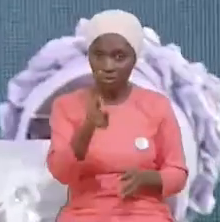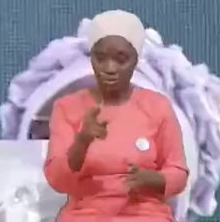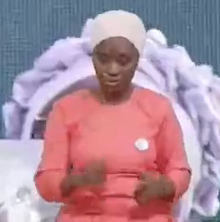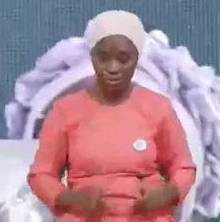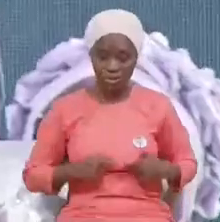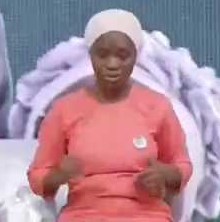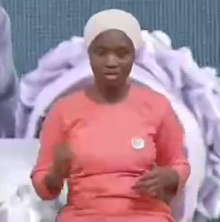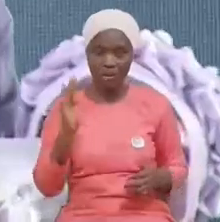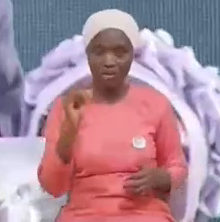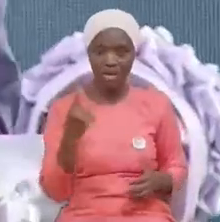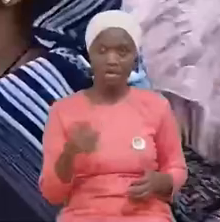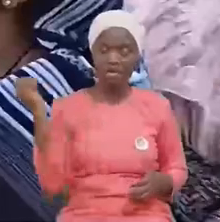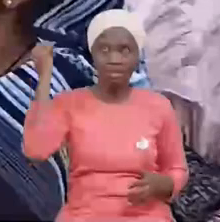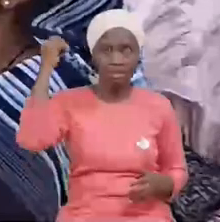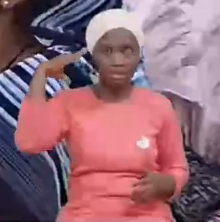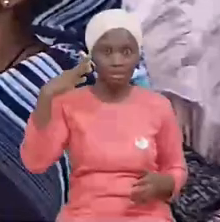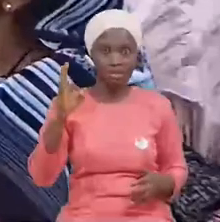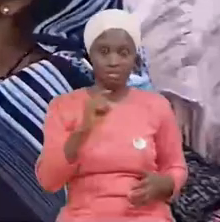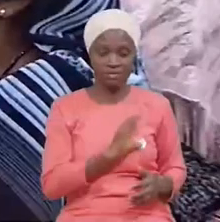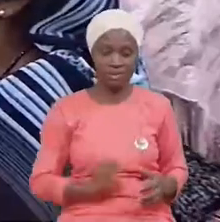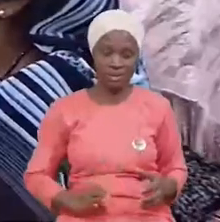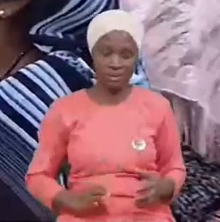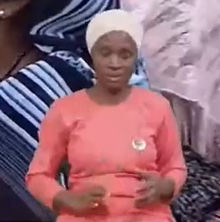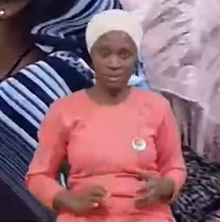Et sans toi vivant par la grâce de Dieu,